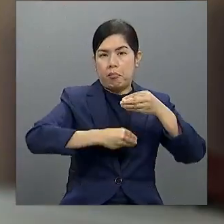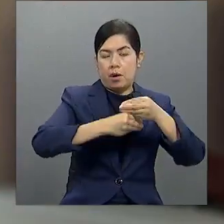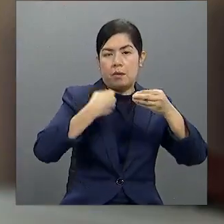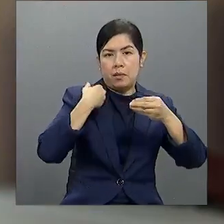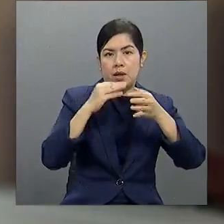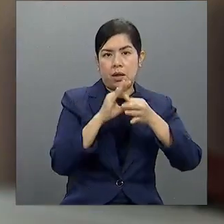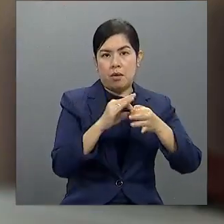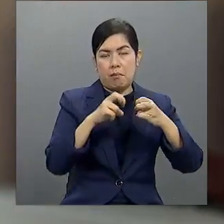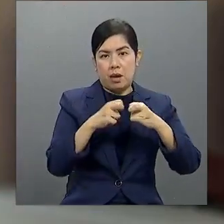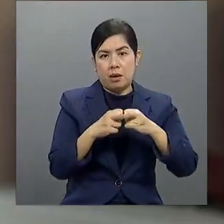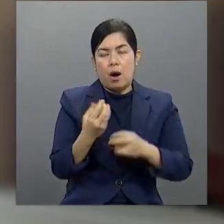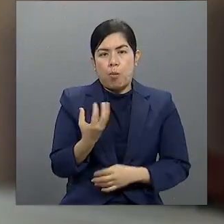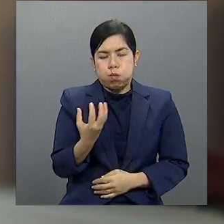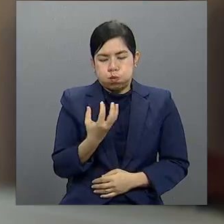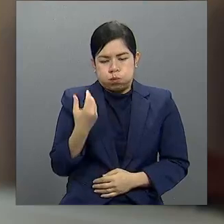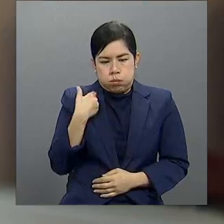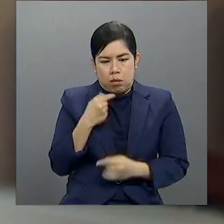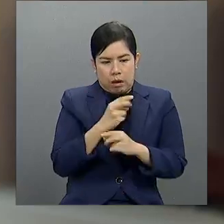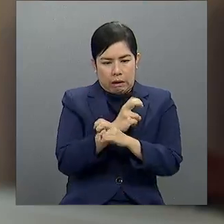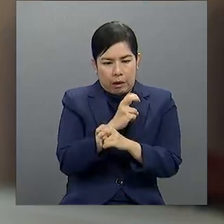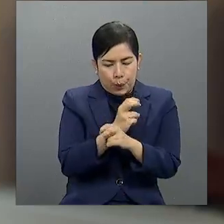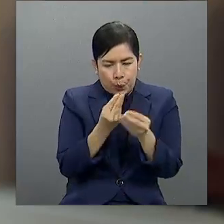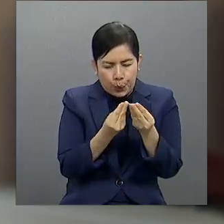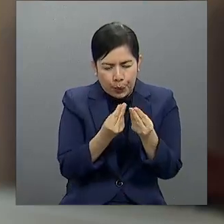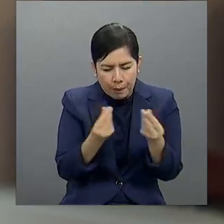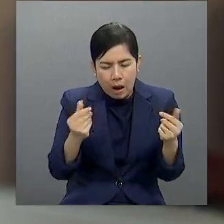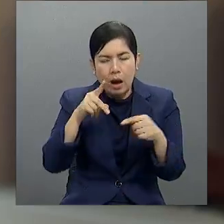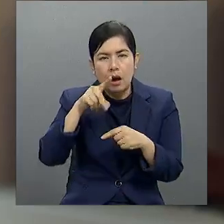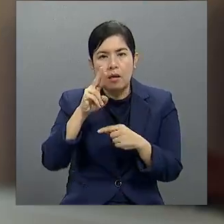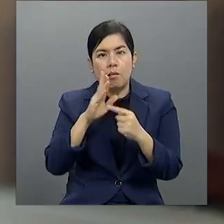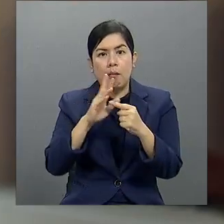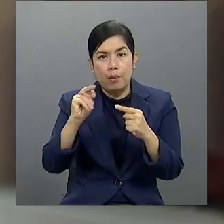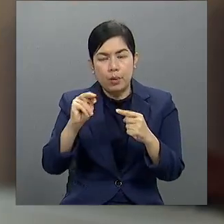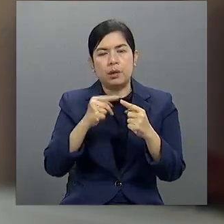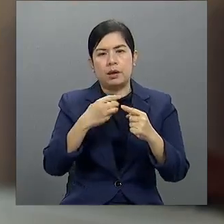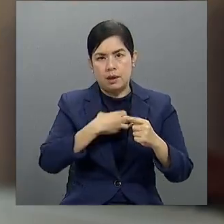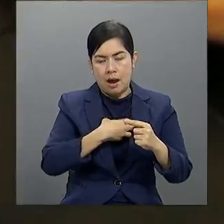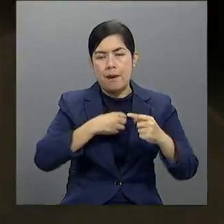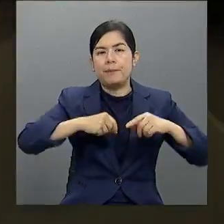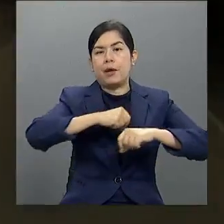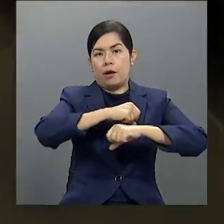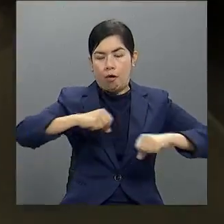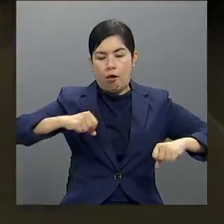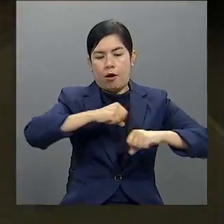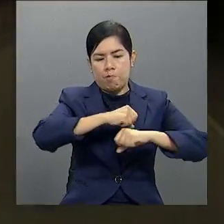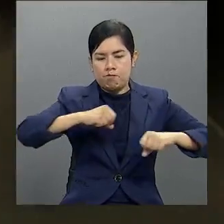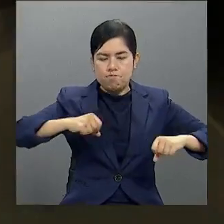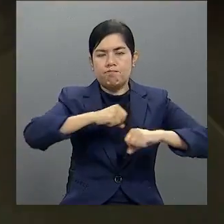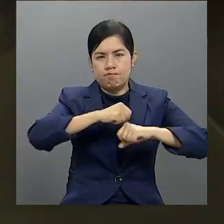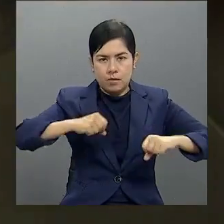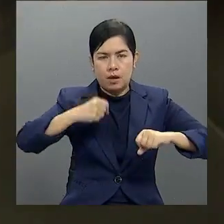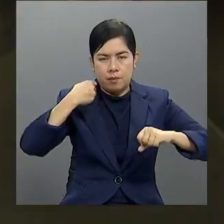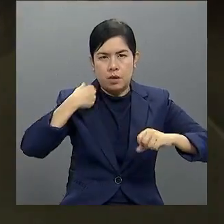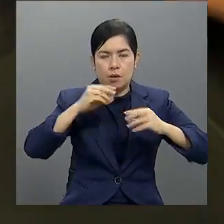วะกระดูกพรุนหรือว่าโรคหัวใจและหลอดเลือดทั้งนั้นก็อยากให้ขยับออกกำลังกายให้ดีขึ้นอีกอย่างนึงคือปวดเรื้อรังได้ไหม